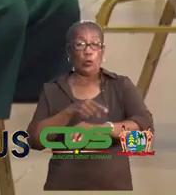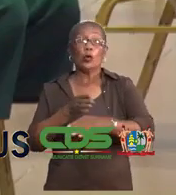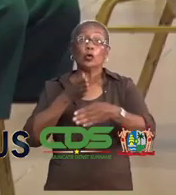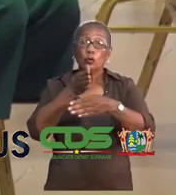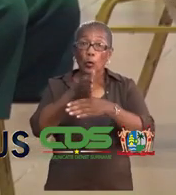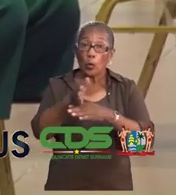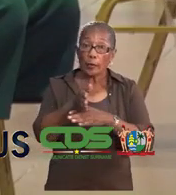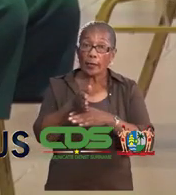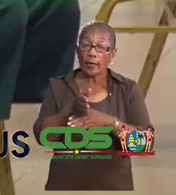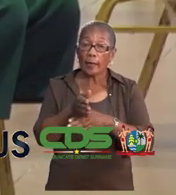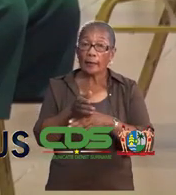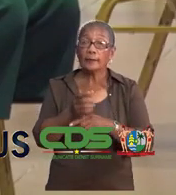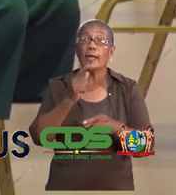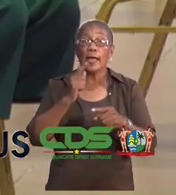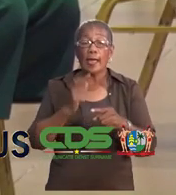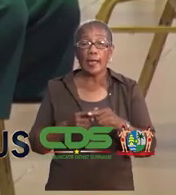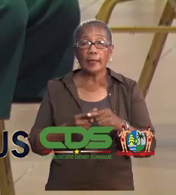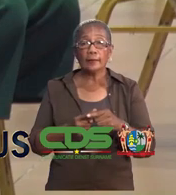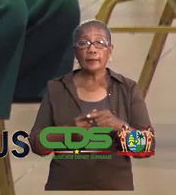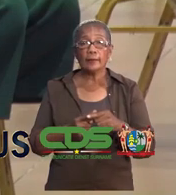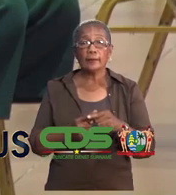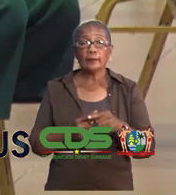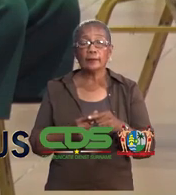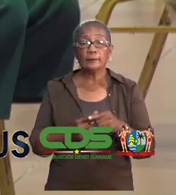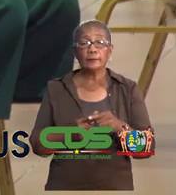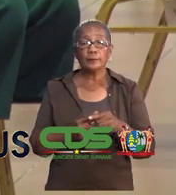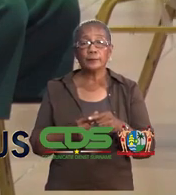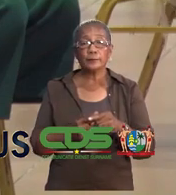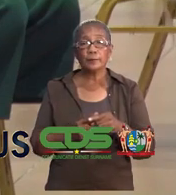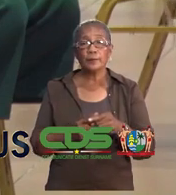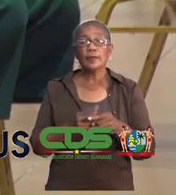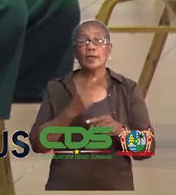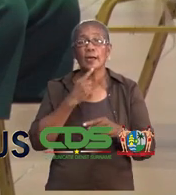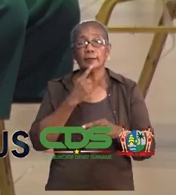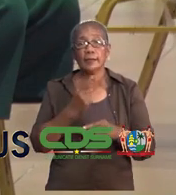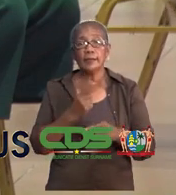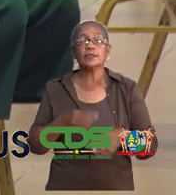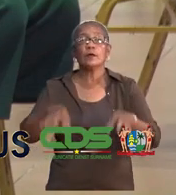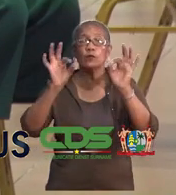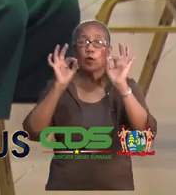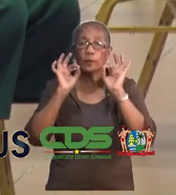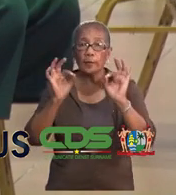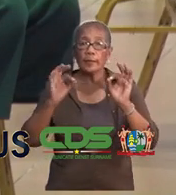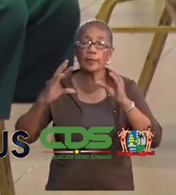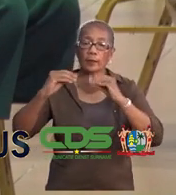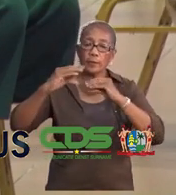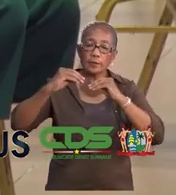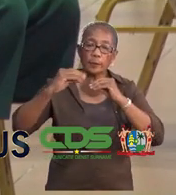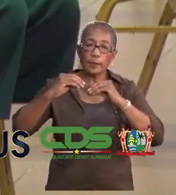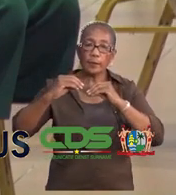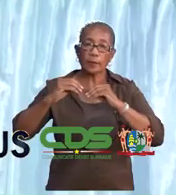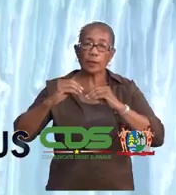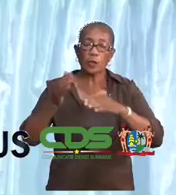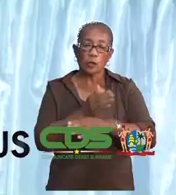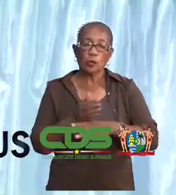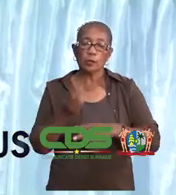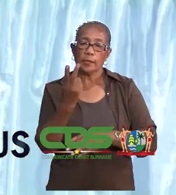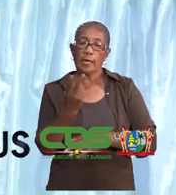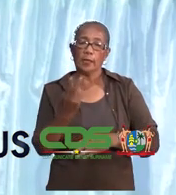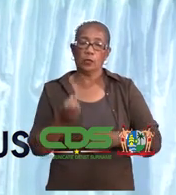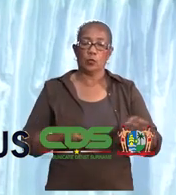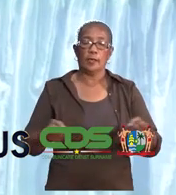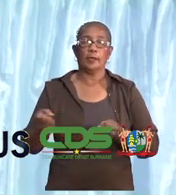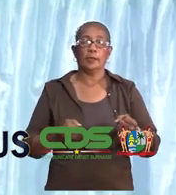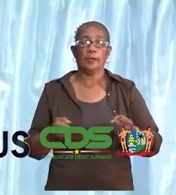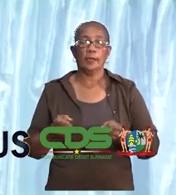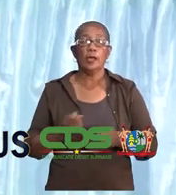dan is dat wat betreft de formele besprekingen tussen de beide regeringen. De bedoeling